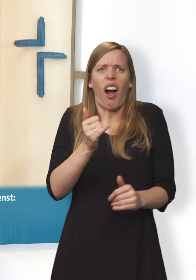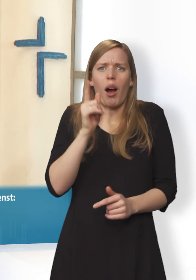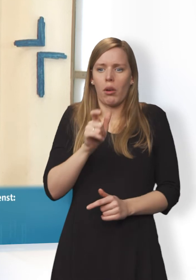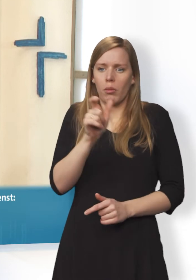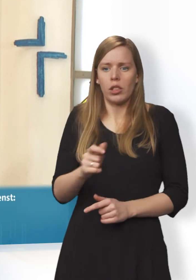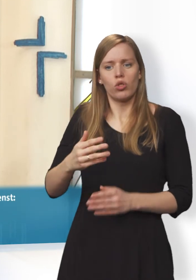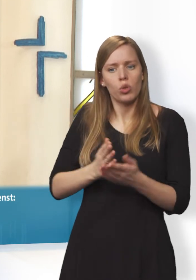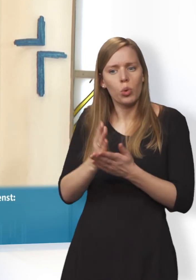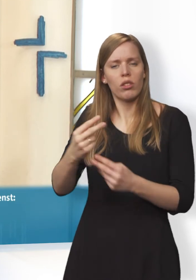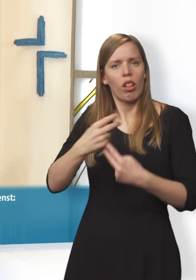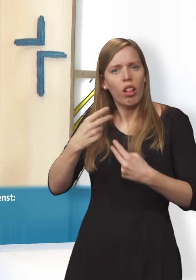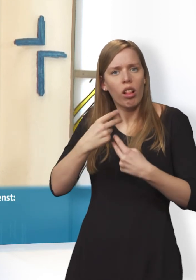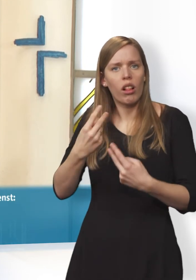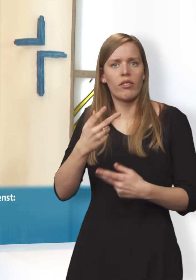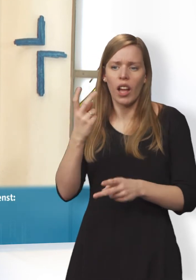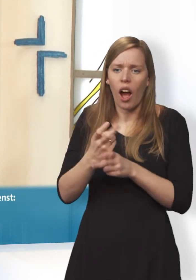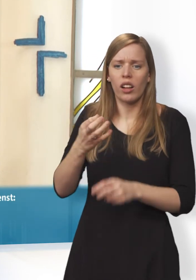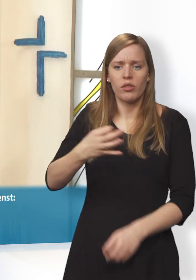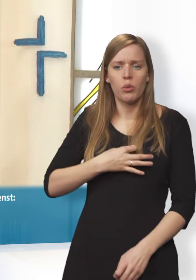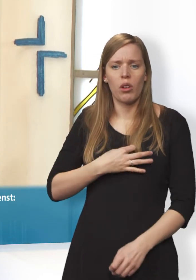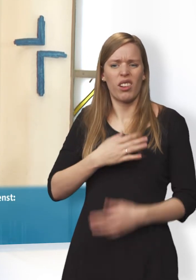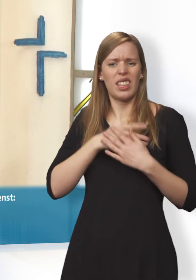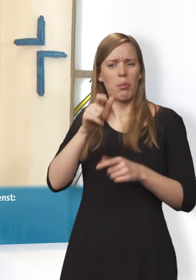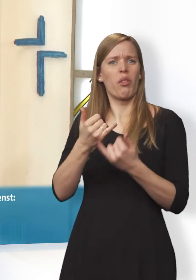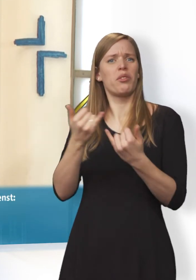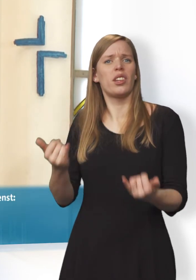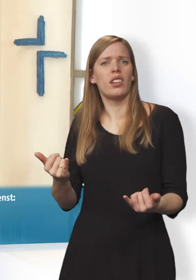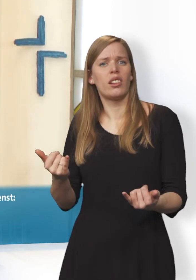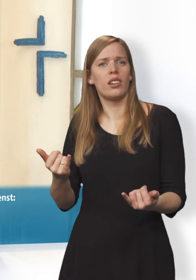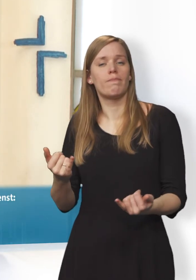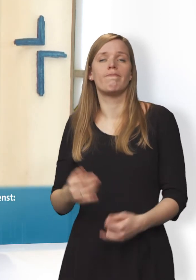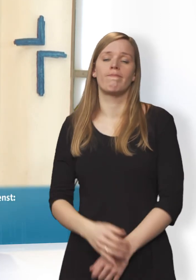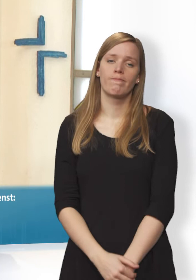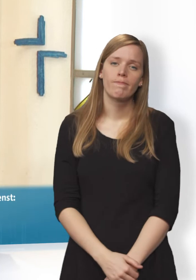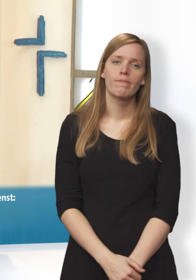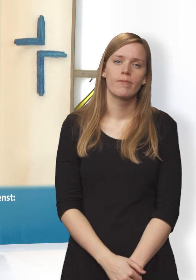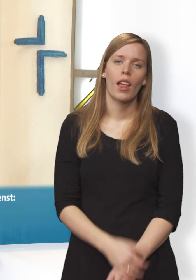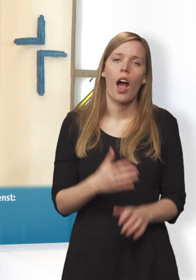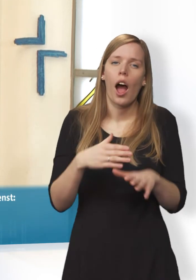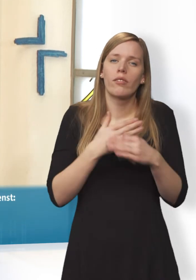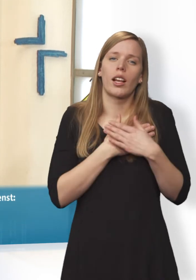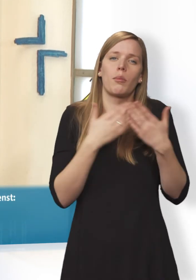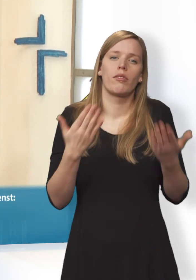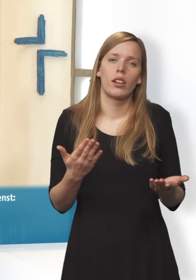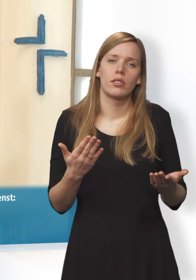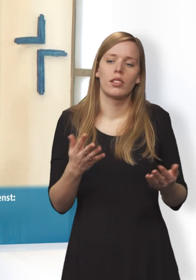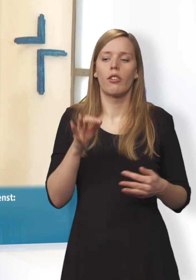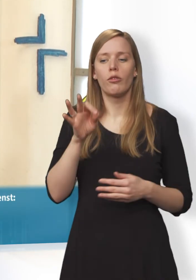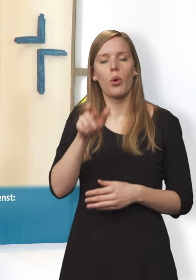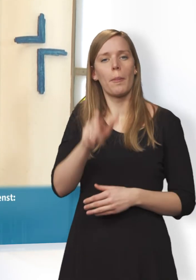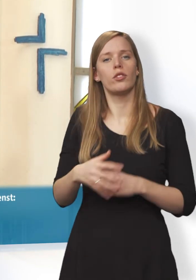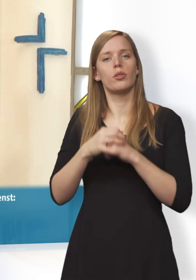immer wieder schwer machen liebe beginnt dort wo ich andere menschen ins gebet nehmen